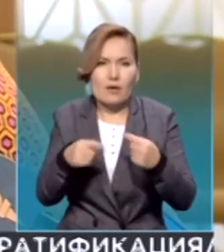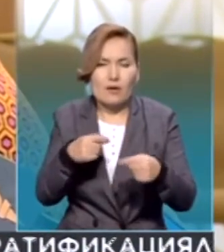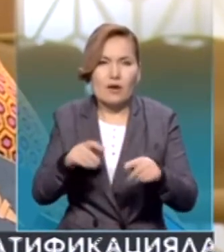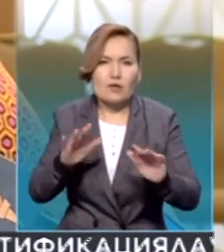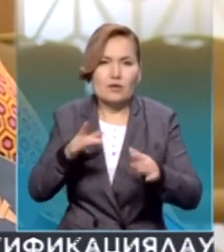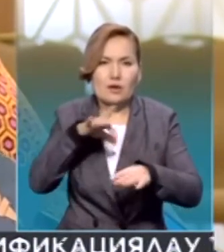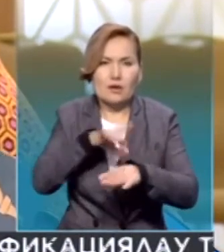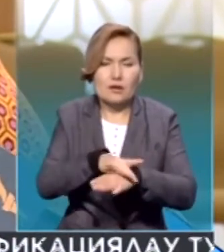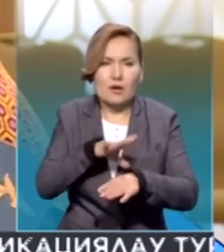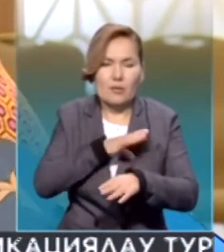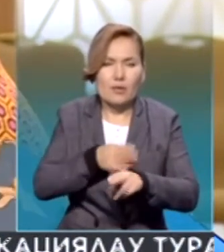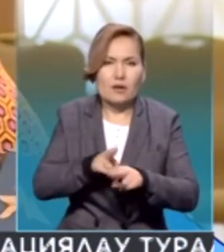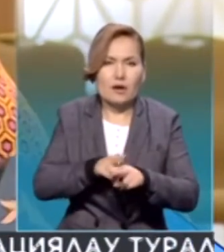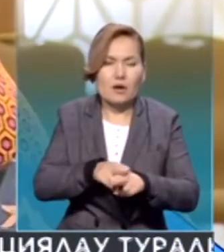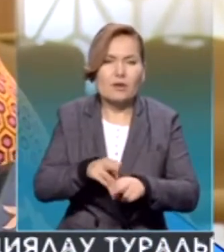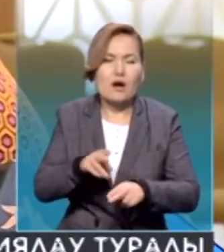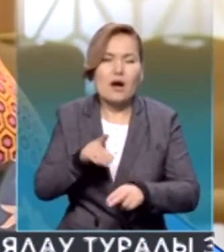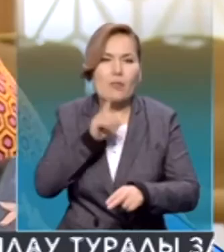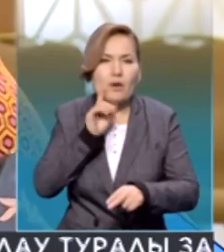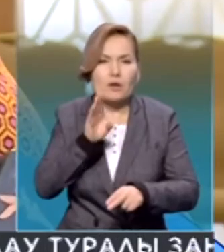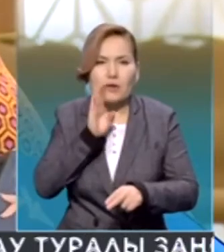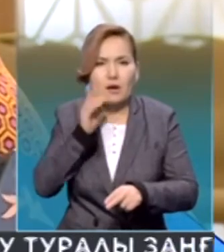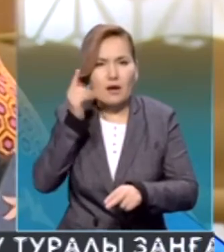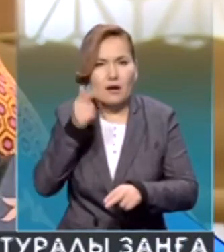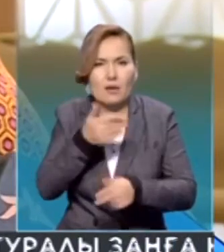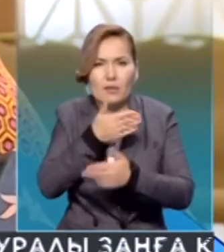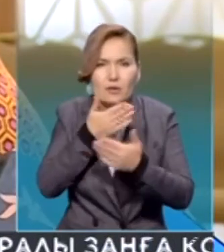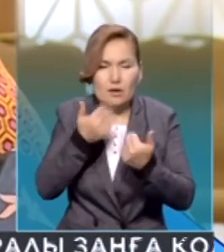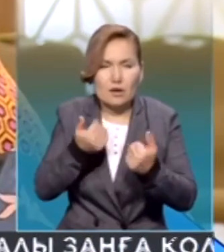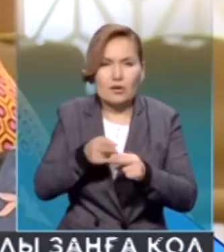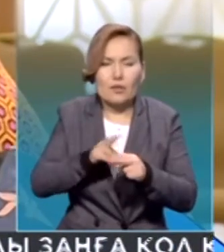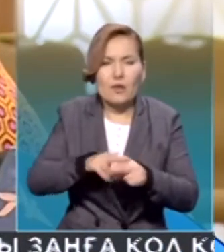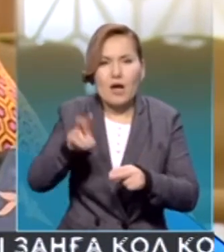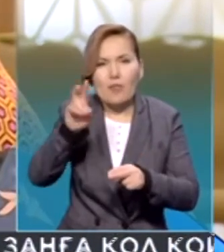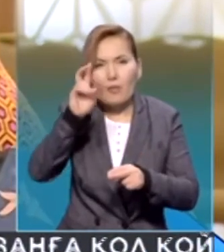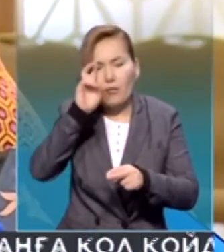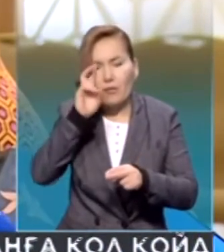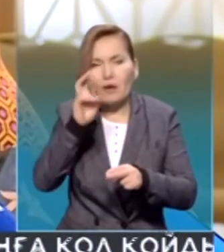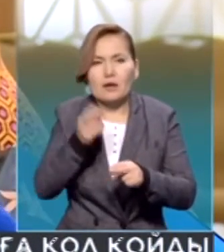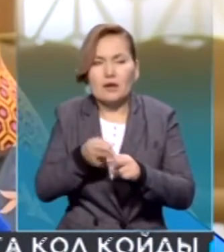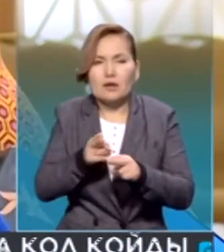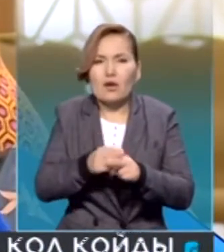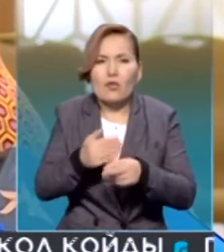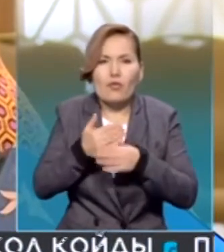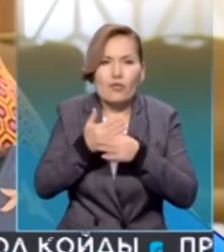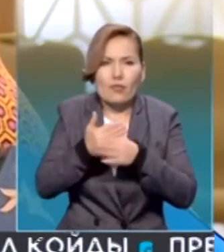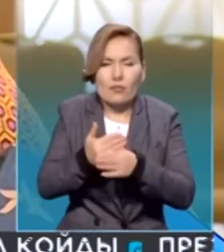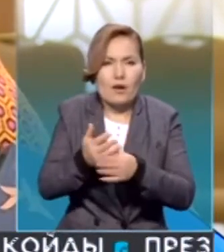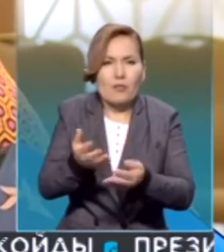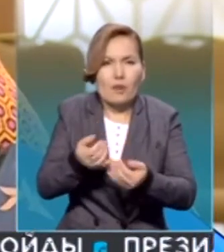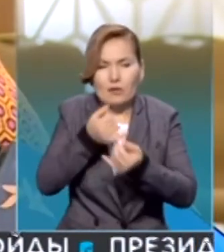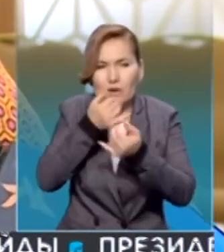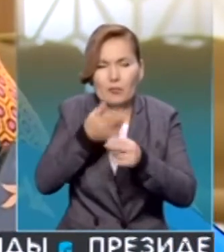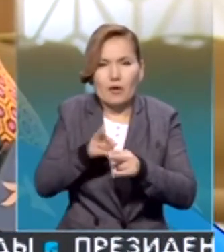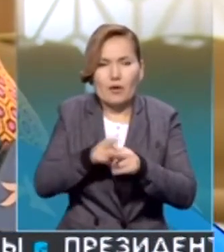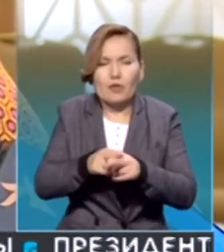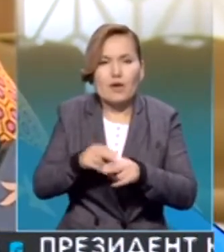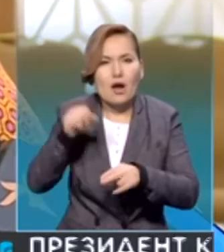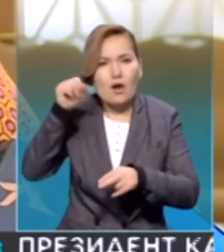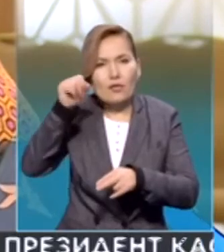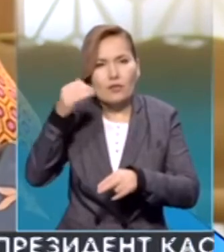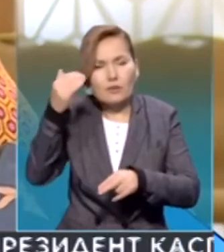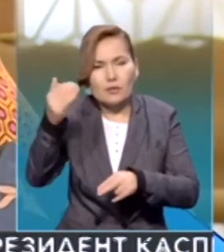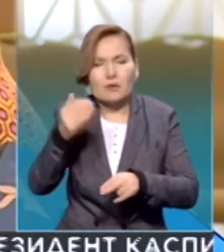түседі. Олар табыс табуға қабілетсіз. Мемлекеттен қандай әлеуметтік көмек ала алатынын білмейтін адамдар, немесе елде заңсыз жүрген шетелдіктер